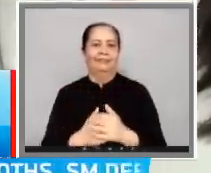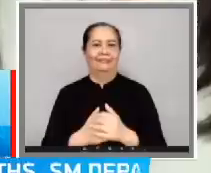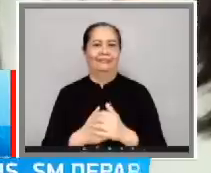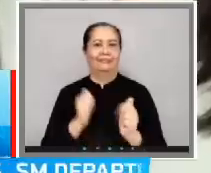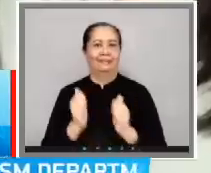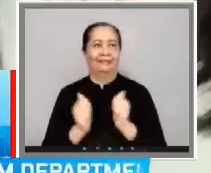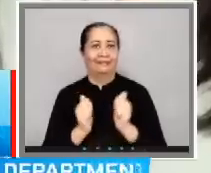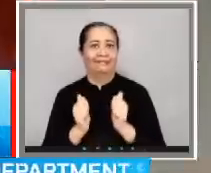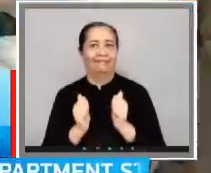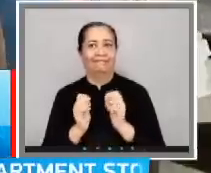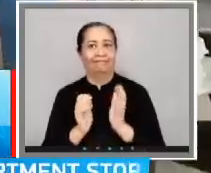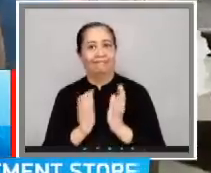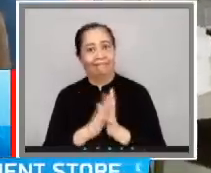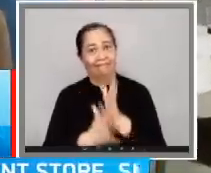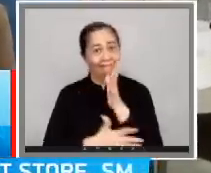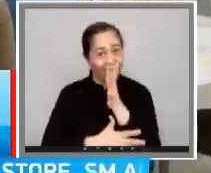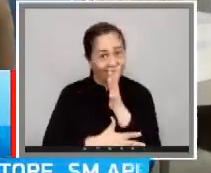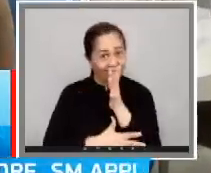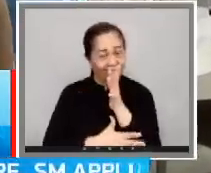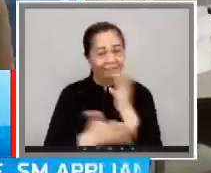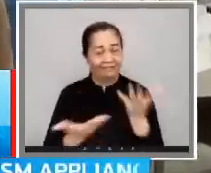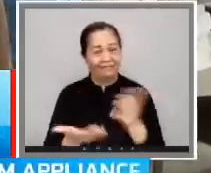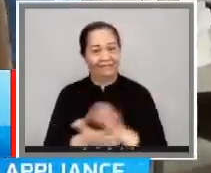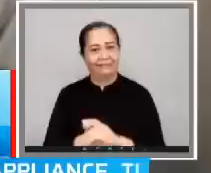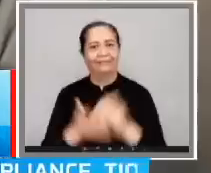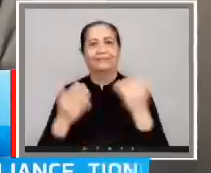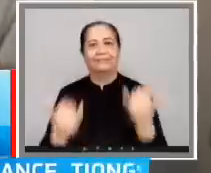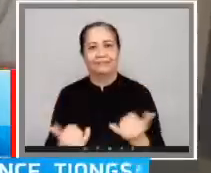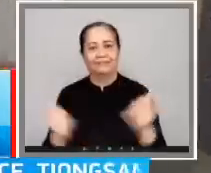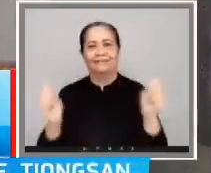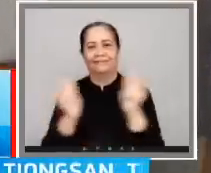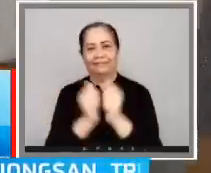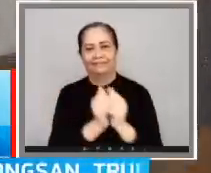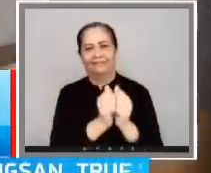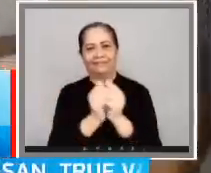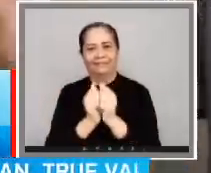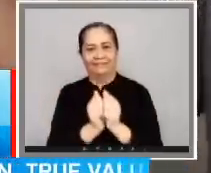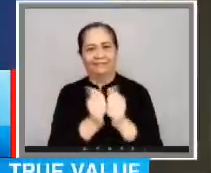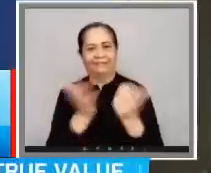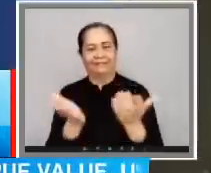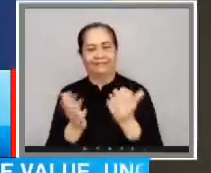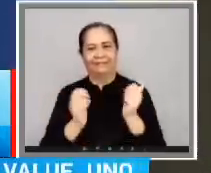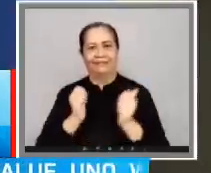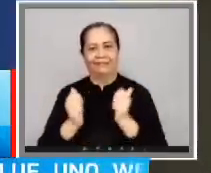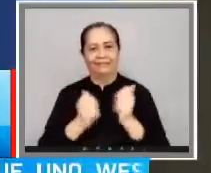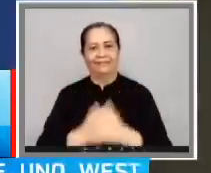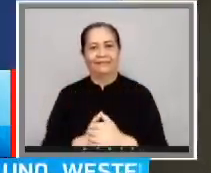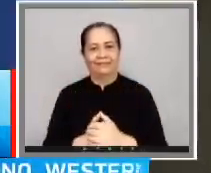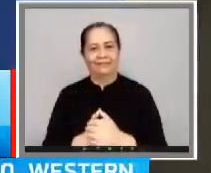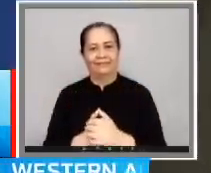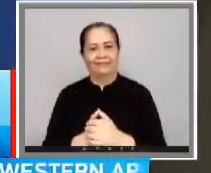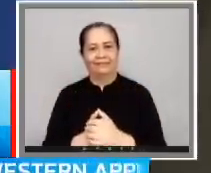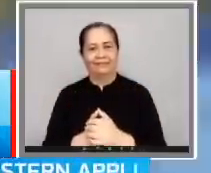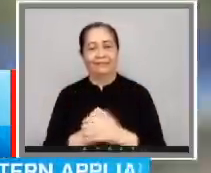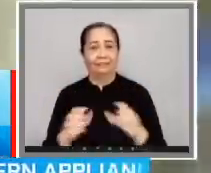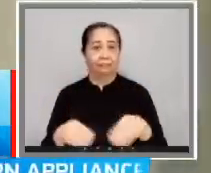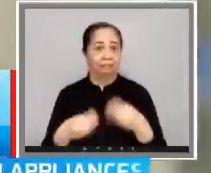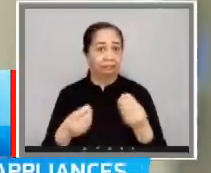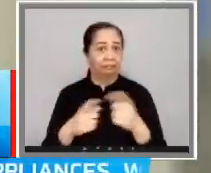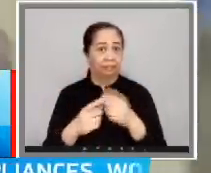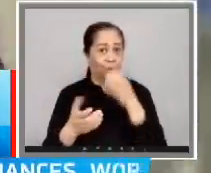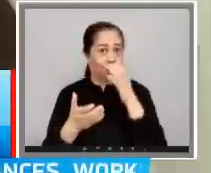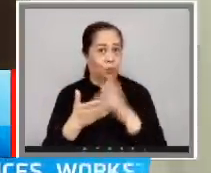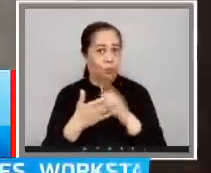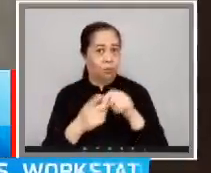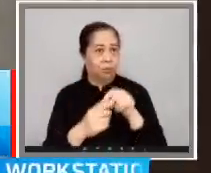yung mom mo. Ngayong nagkasama-sama na sila sa pag-arte, nagbibigay ba ng comments at